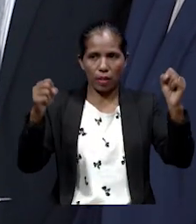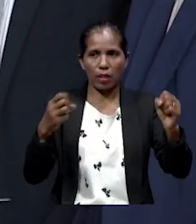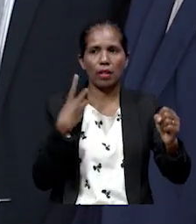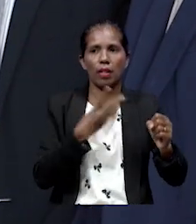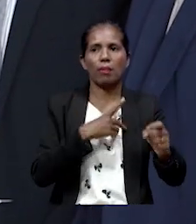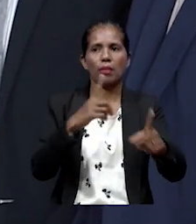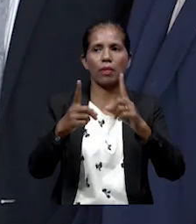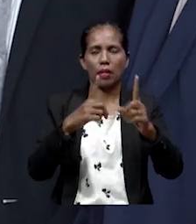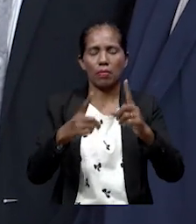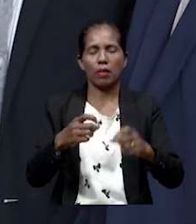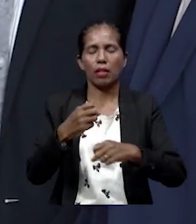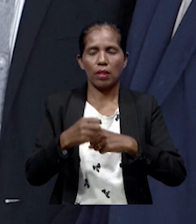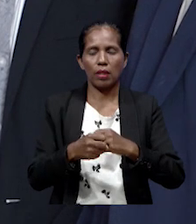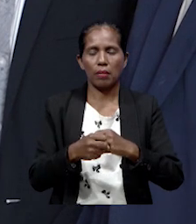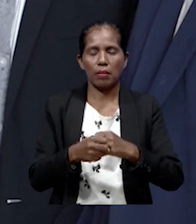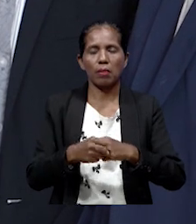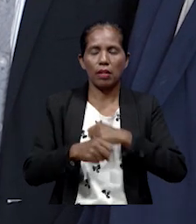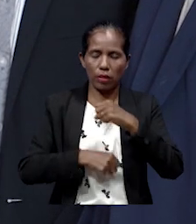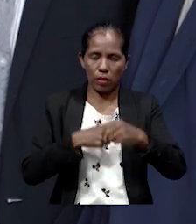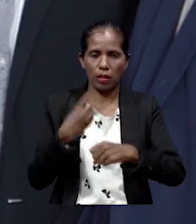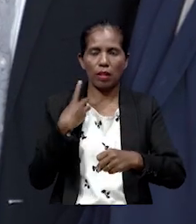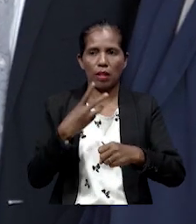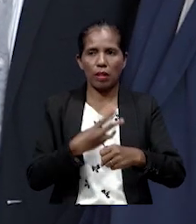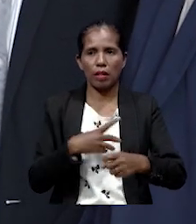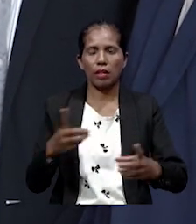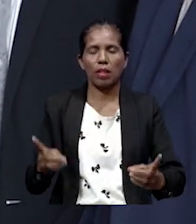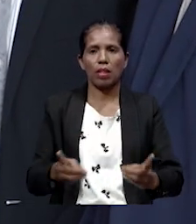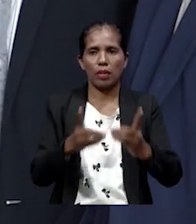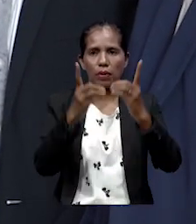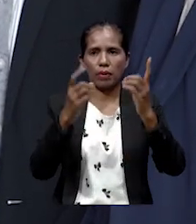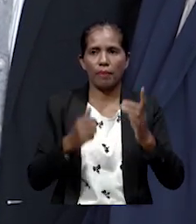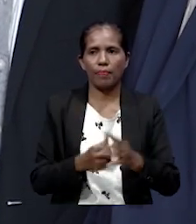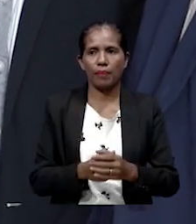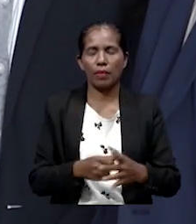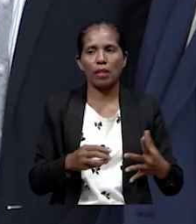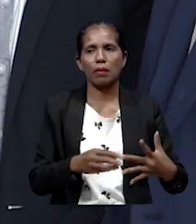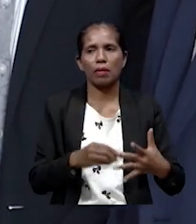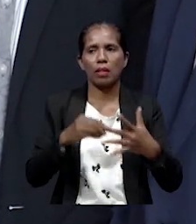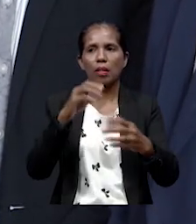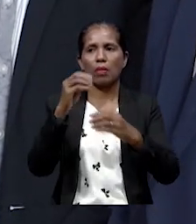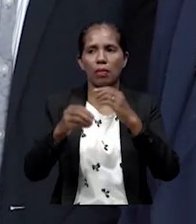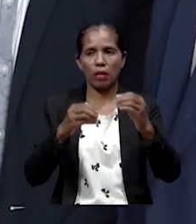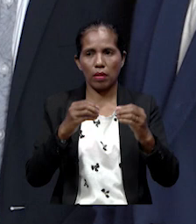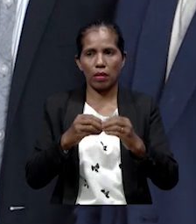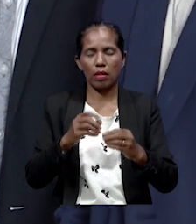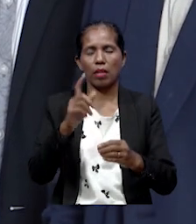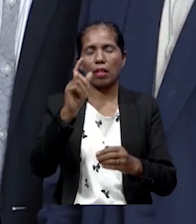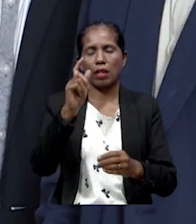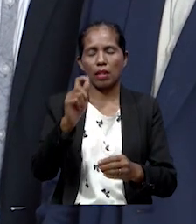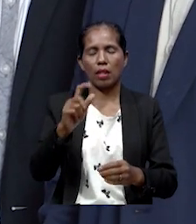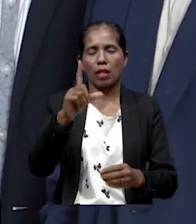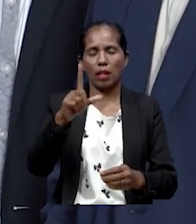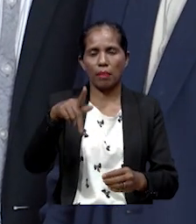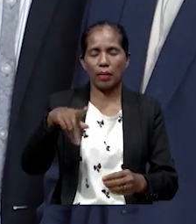kulia kona ba susar no halerik ne be durante ne, ita hasoru ne. Liliu kona ba katak TLPU durante ne